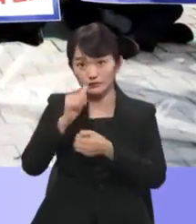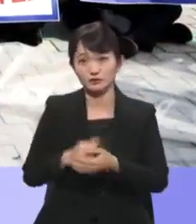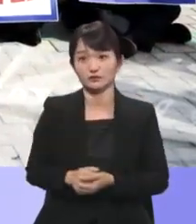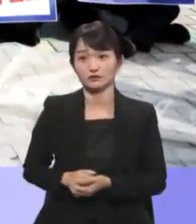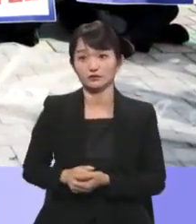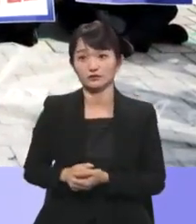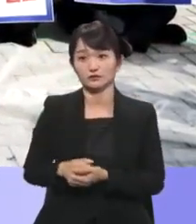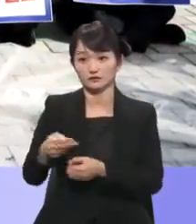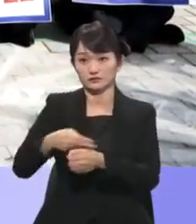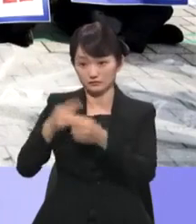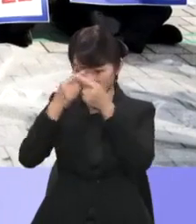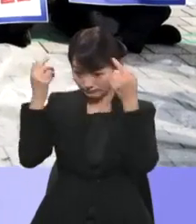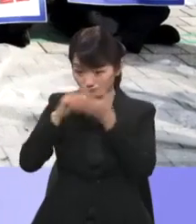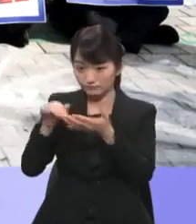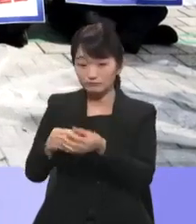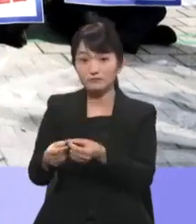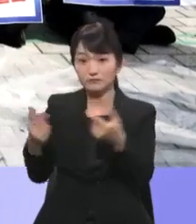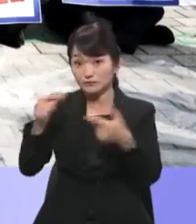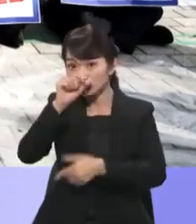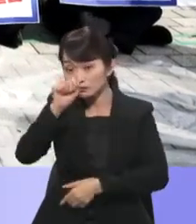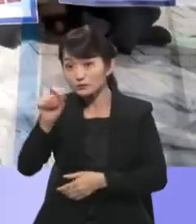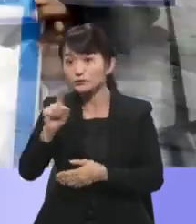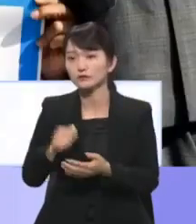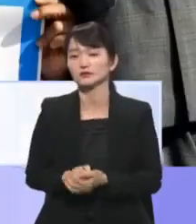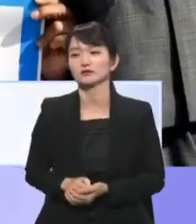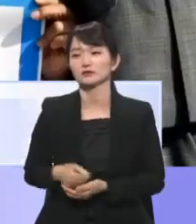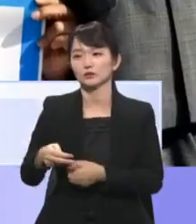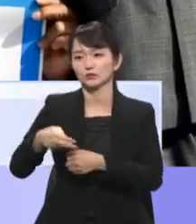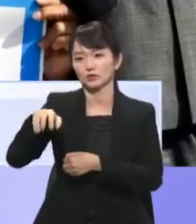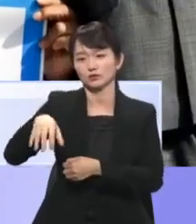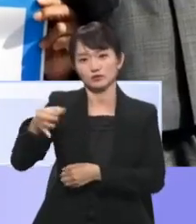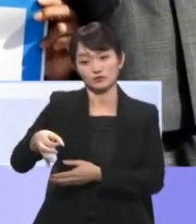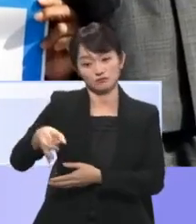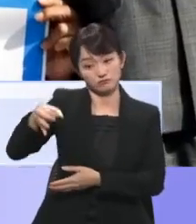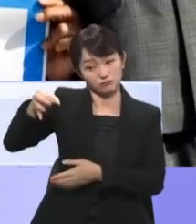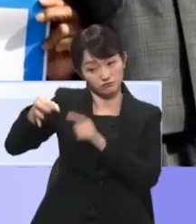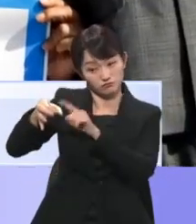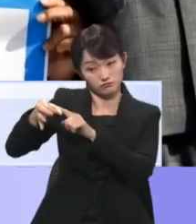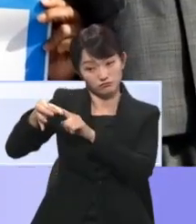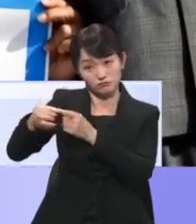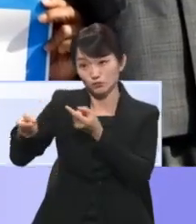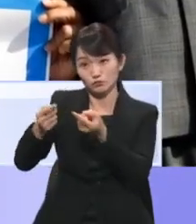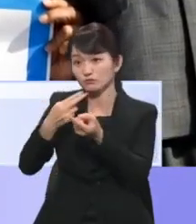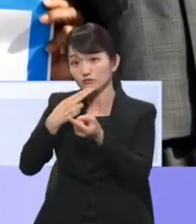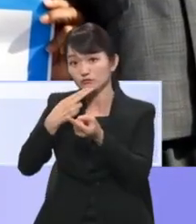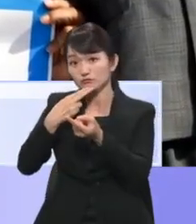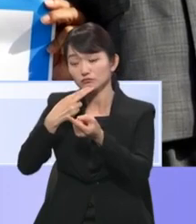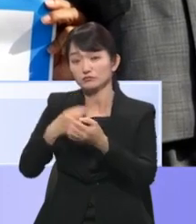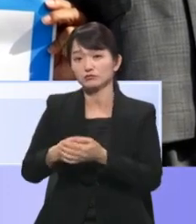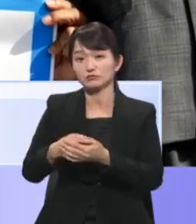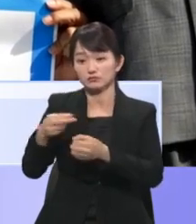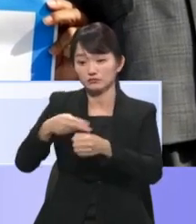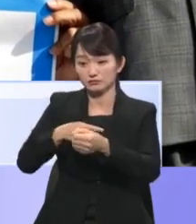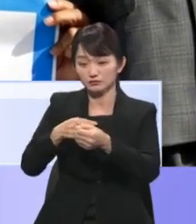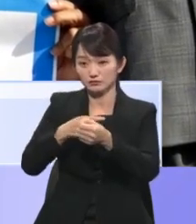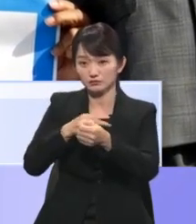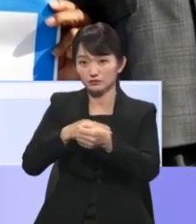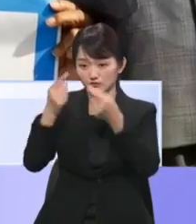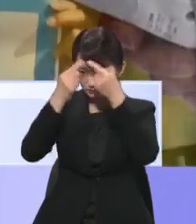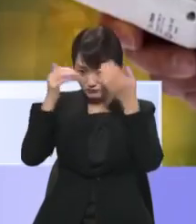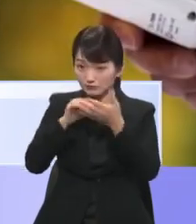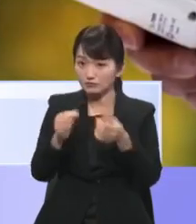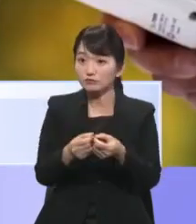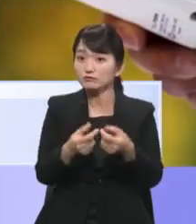늘리는 거 좋습니다 그러나 우리가 수가 문제를 해결하지 않은 상태에서 의대 정원만 늘린다고 했을 때 과연 그 많이